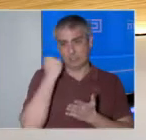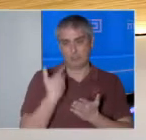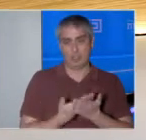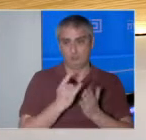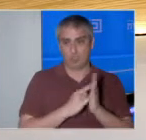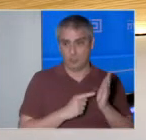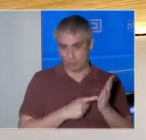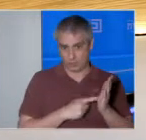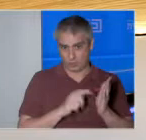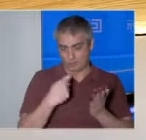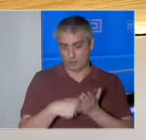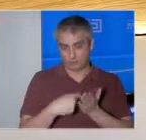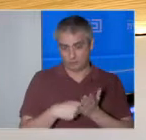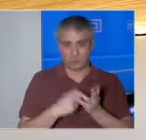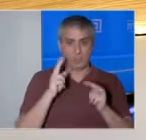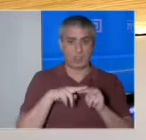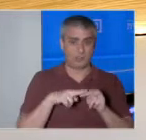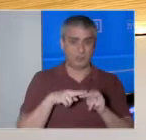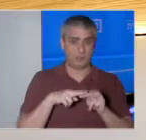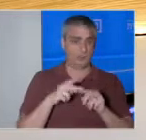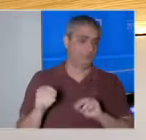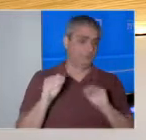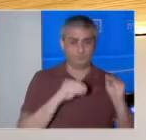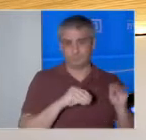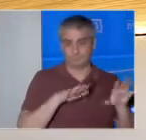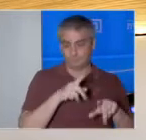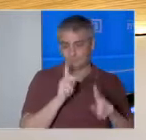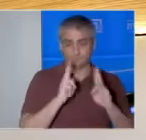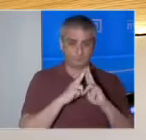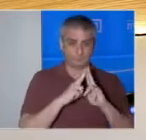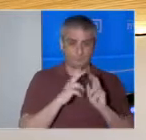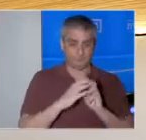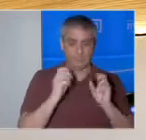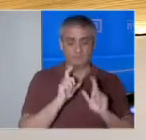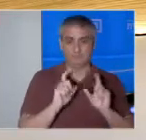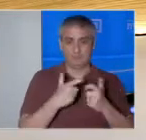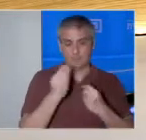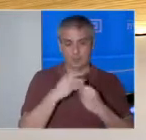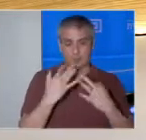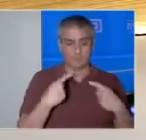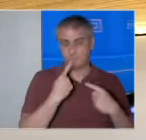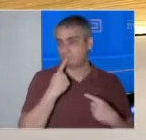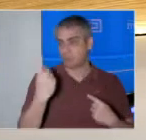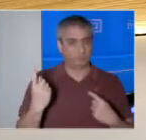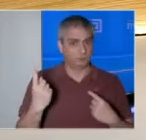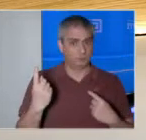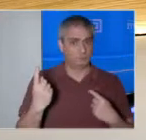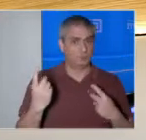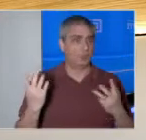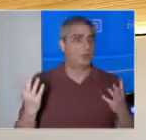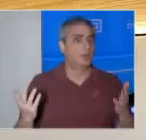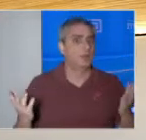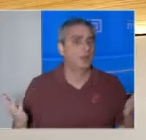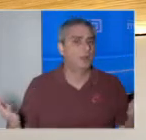הצעת החוק הכנסות. לאחר מכן, הממשלה תתכנס, תאריך את הסגר בכמה ימים שהיא תרצה,